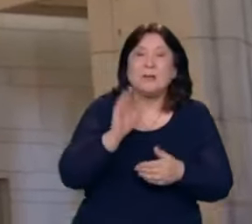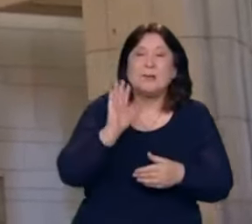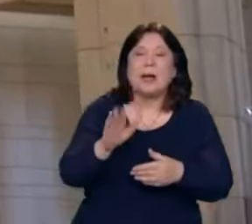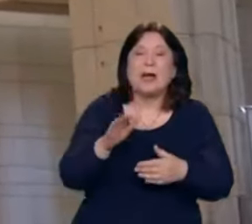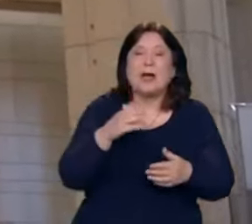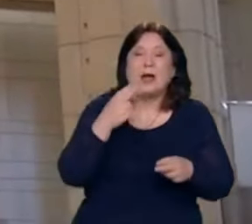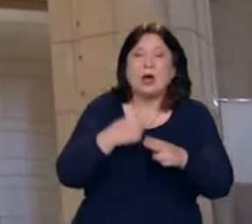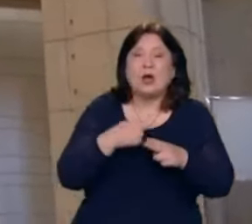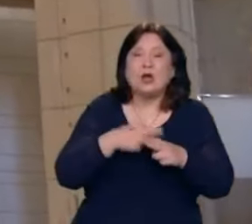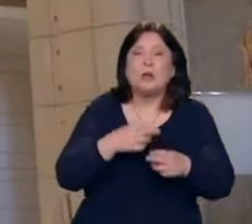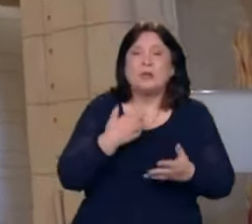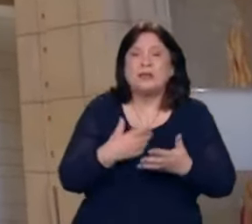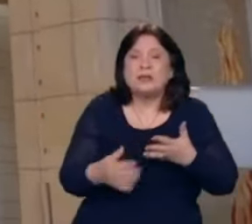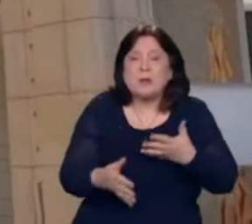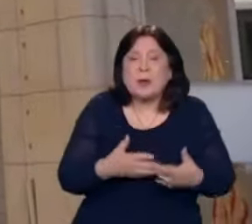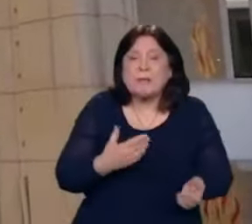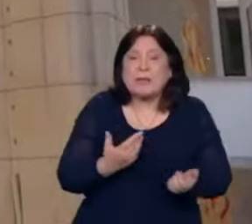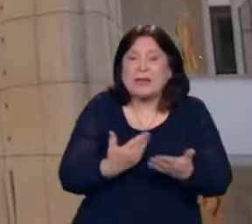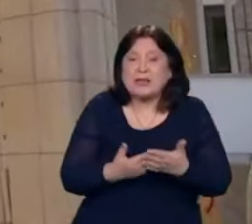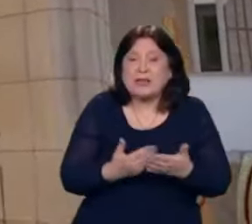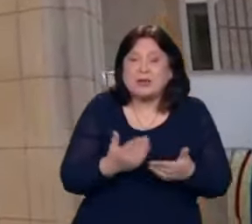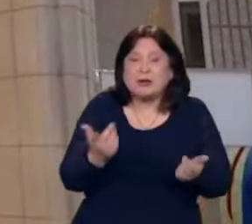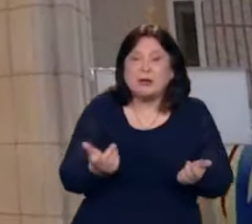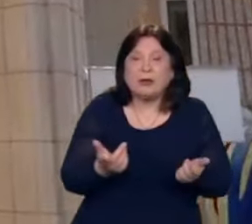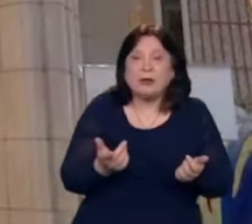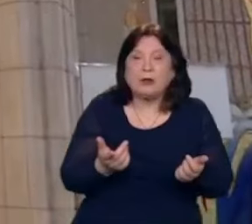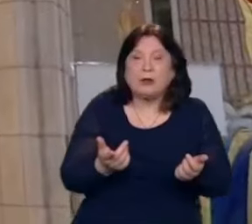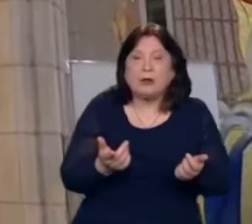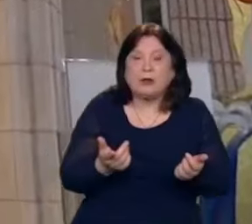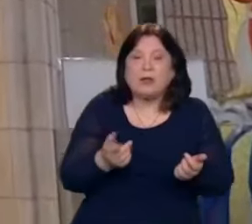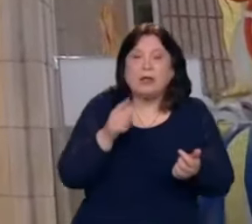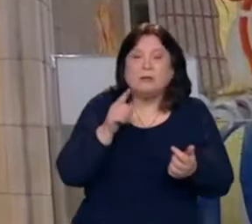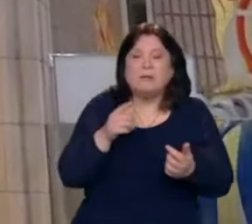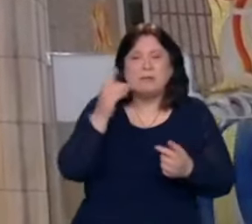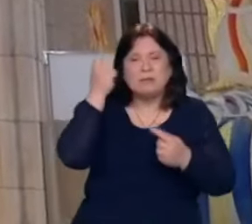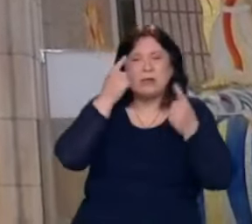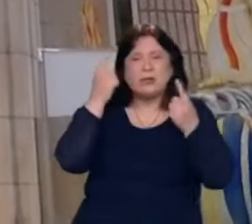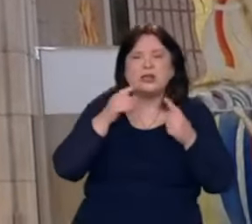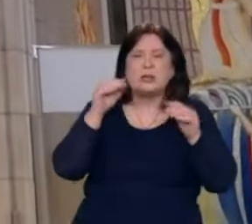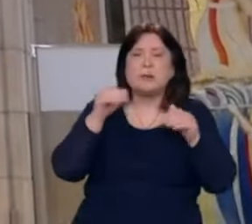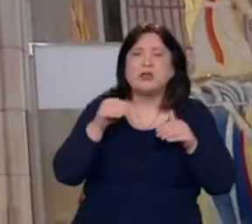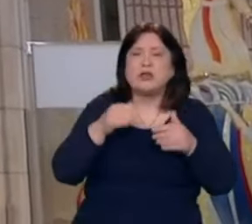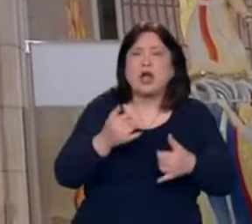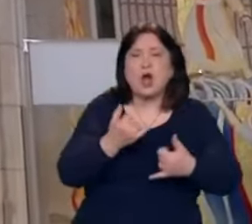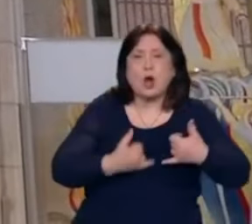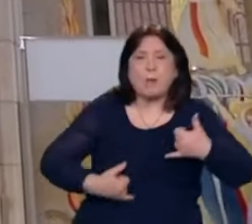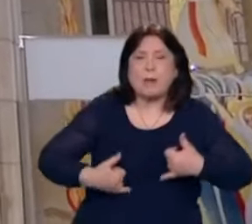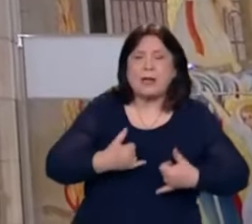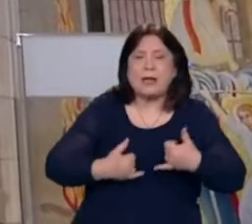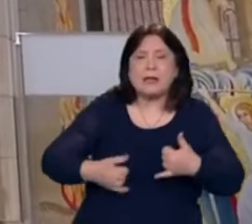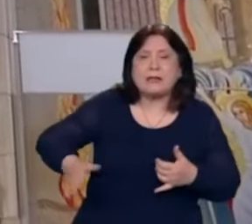jaką odczuwa myśli że to następstwa niezbyt udanej operacji